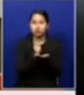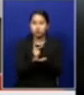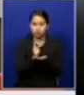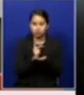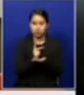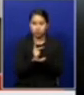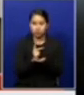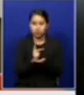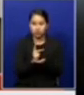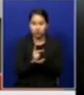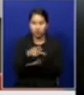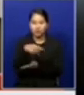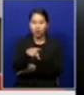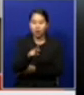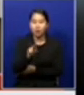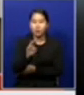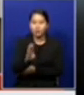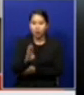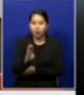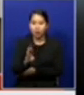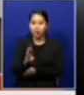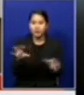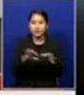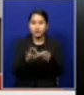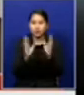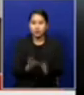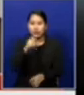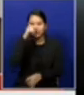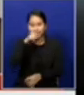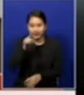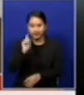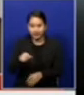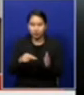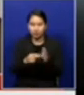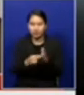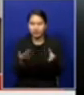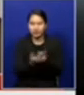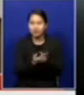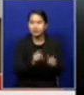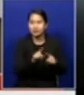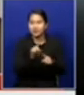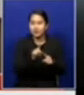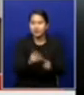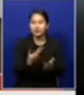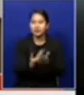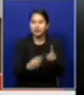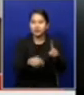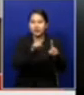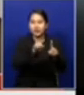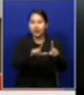พ.ร.บ.ที่เกี่ยวข้องกับประชาชนคนไทยจริงๆคือพ.ร.บ.ฉบับแรกไอ้1ล้านล้านนี่แหละครับท่านประธานที่เคารพครับ